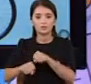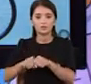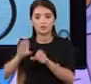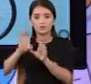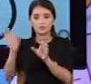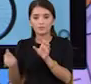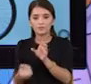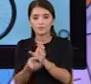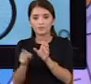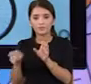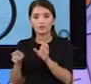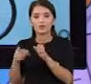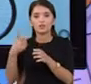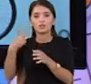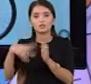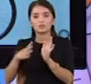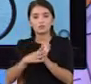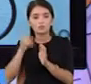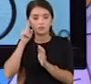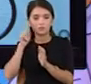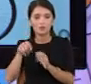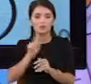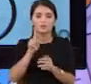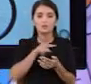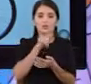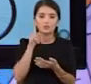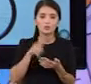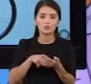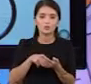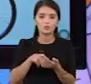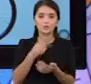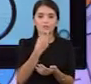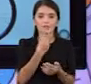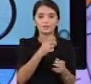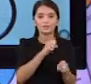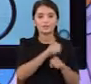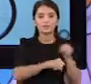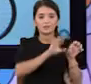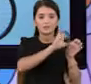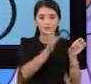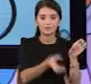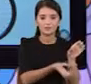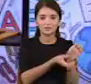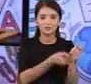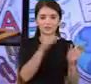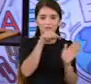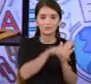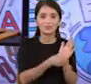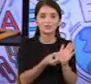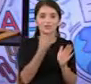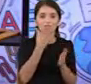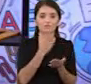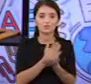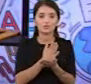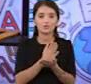velosipedning 29 ta ekanligi ma'lum. Nima noma'lum? 2 g'ildirakli velosipedning nechaga